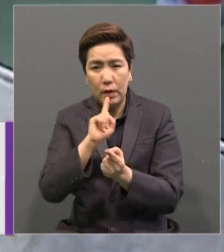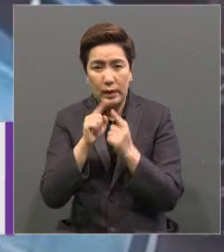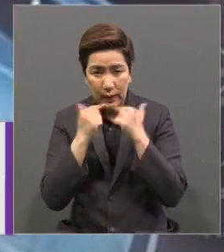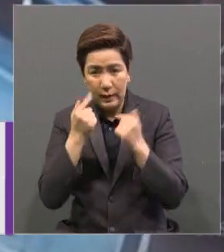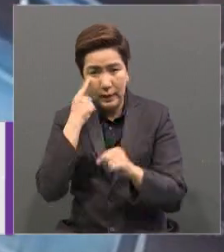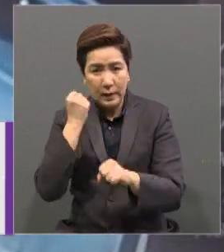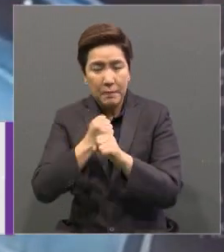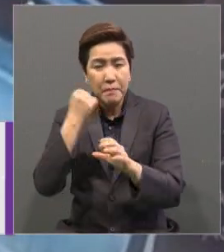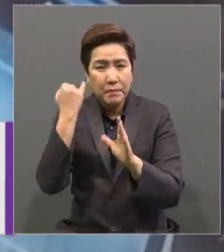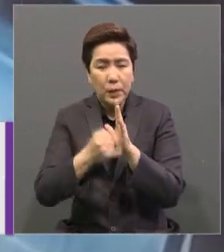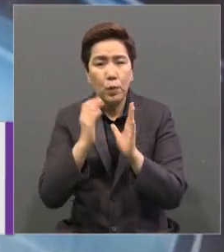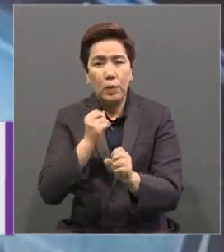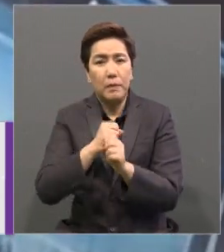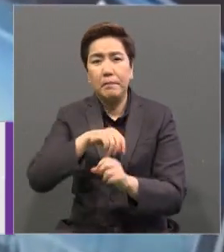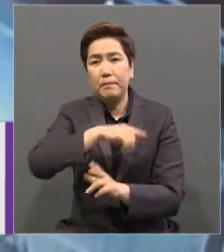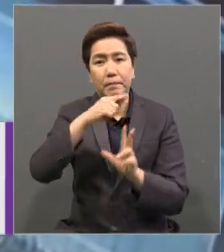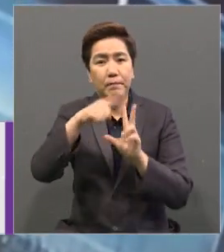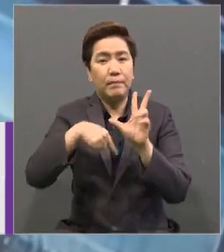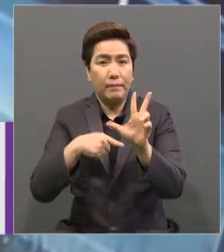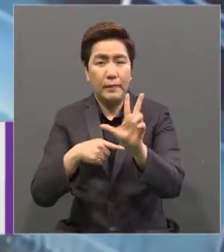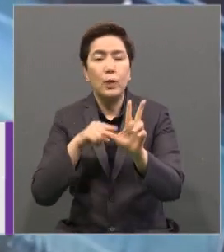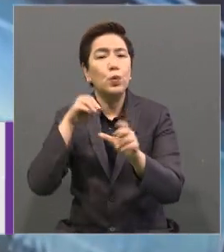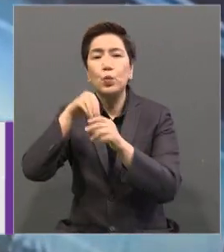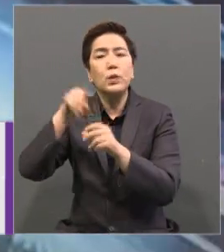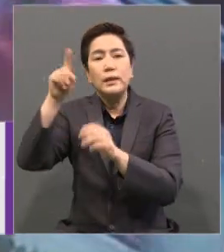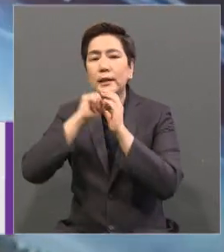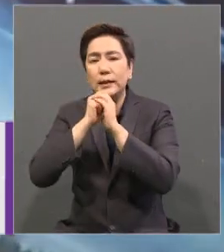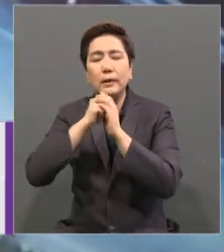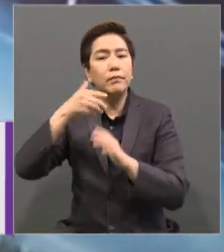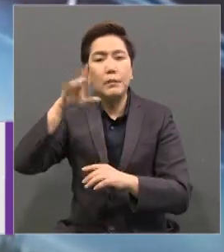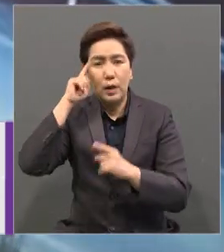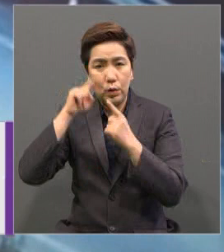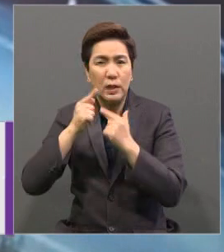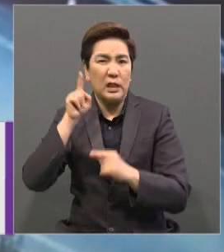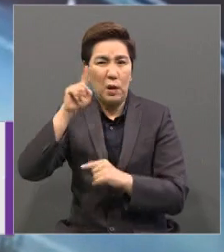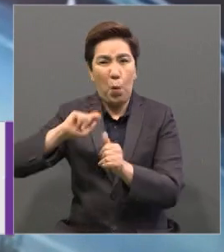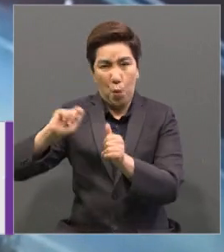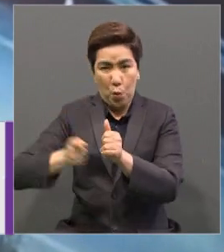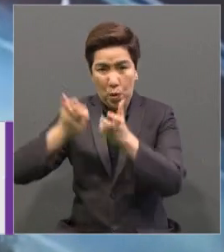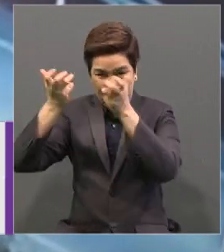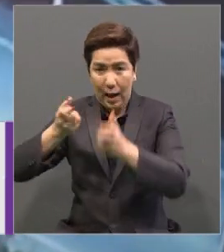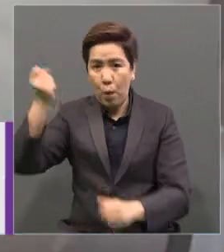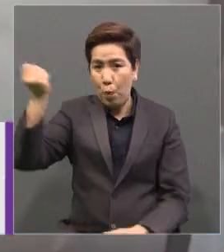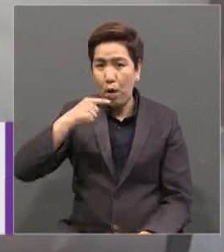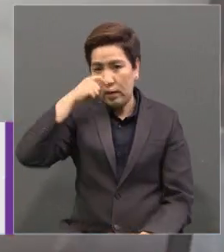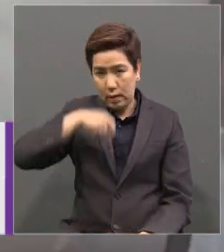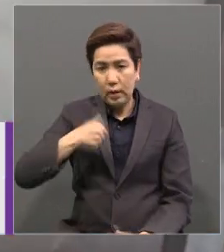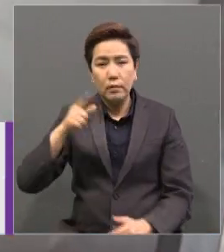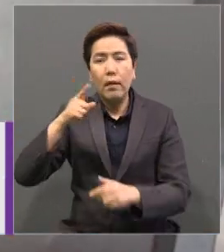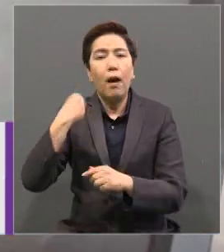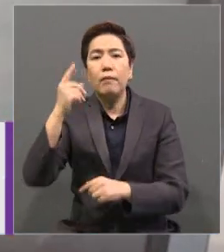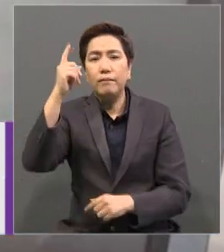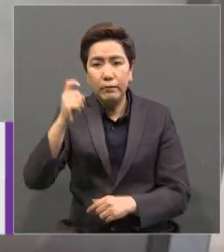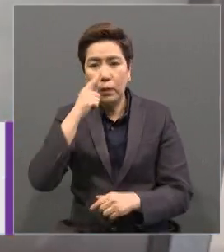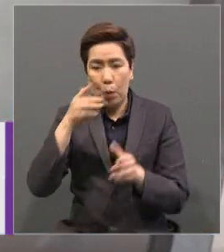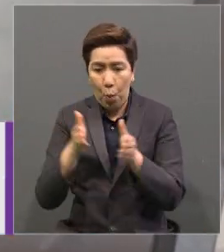ดำเนินคดีกับผู้ต้องหาทั้ง3คนที่จีนเลยท่านผบ.ตร.บอกว่าที่นู่นเนี่ยโทษค่อนข้างหนักถึงขั้นประหารชีวิตในข้อห